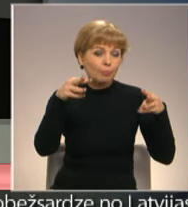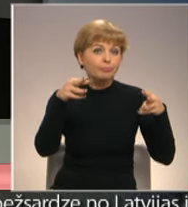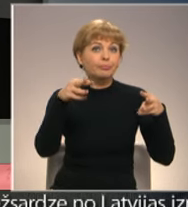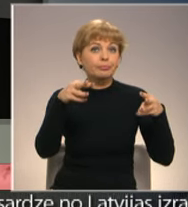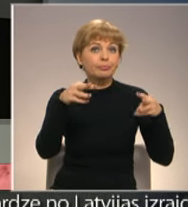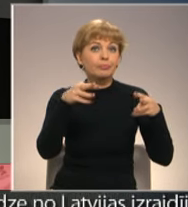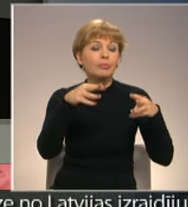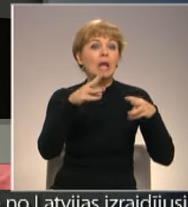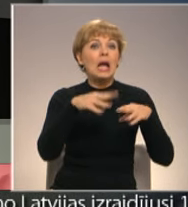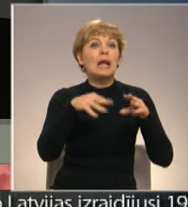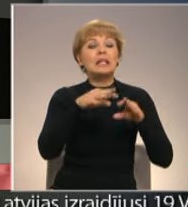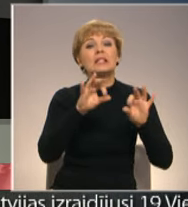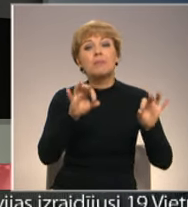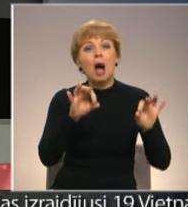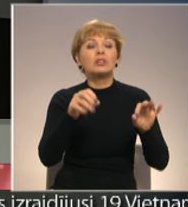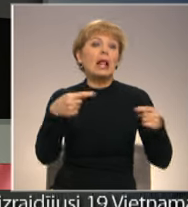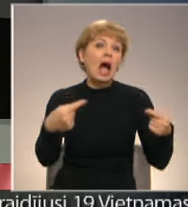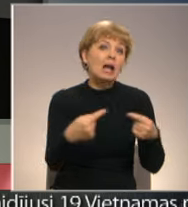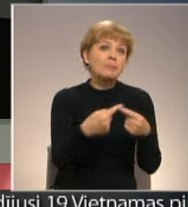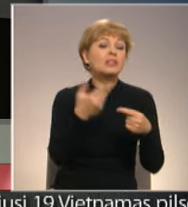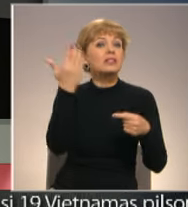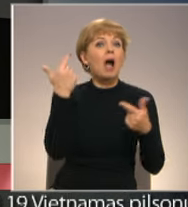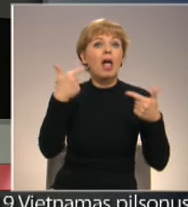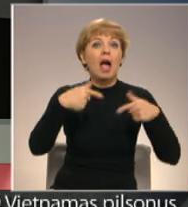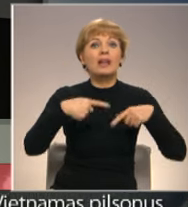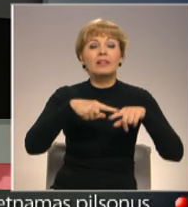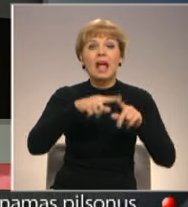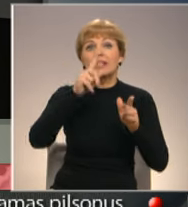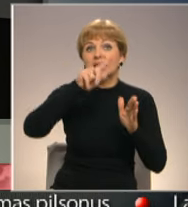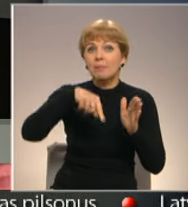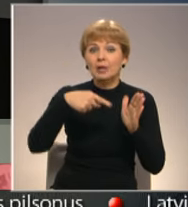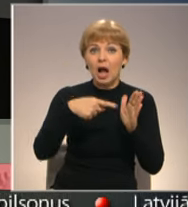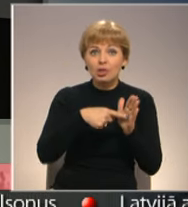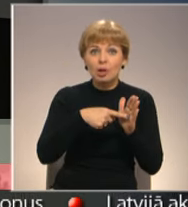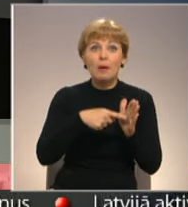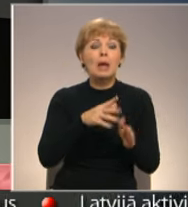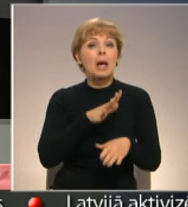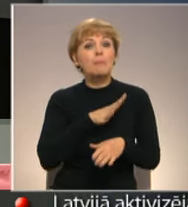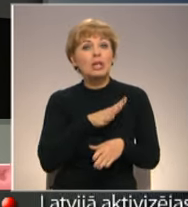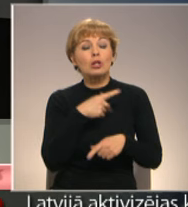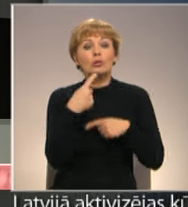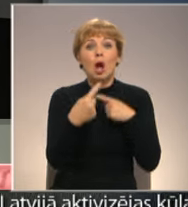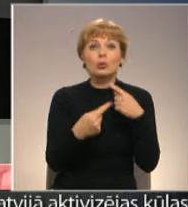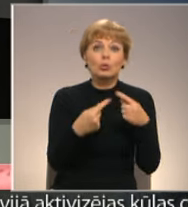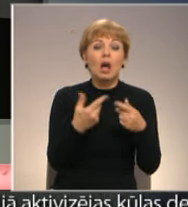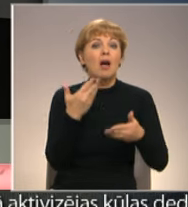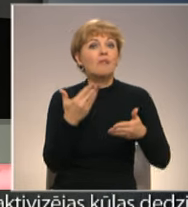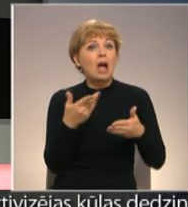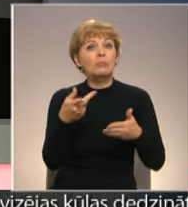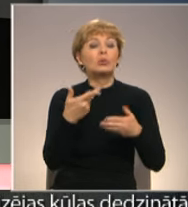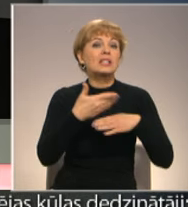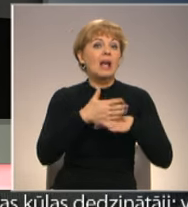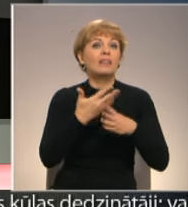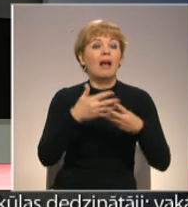viņš atbilst tā laika konkrētajām tehniskajām prasībām par elektrotīklu. Šeit nav bijusi runa vai, ka tas varētu būt sadalas